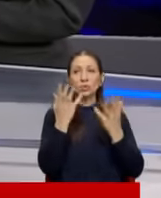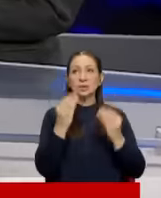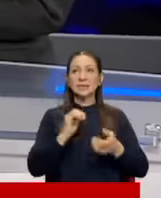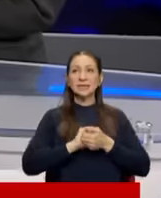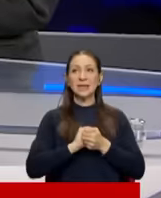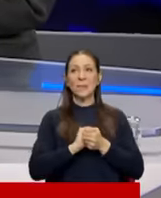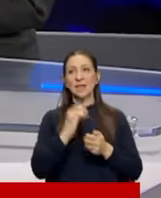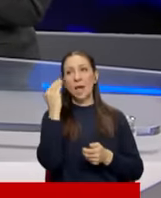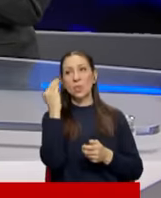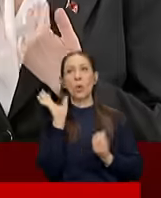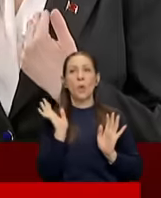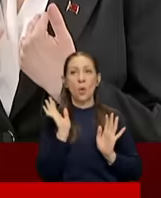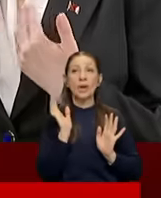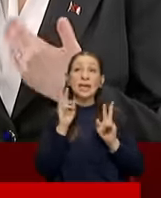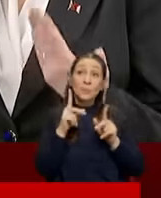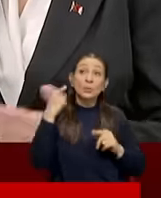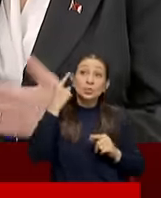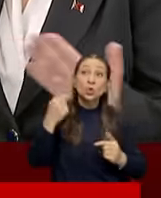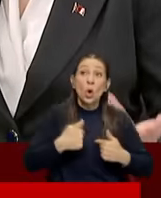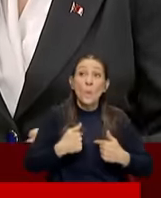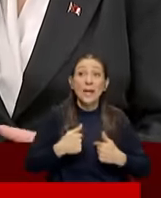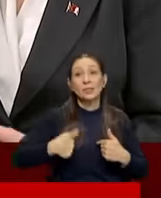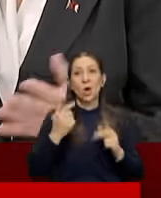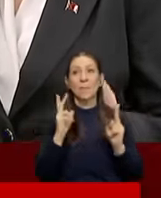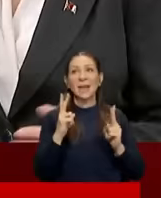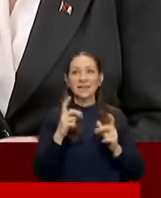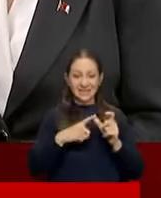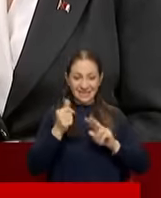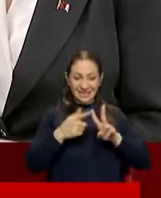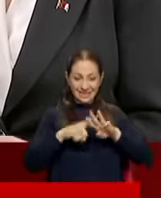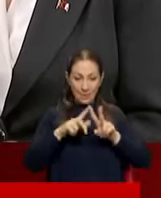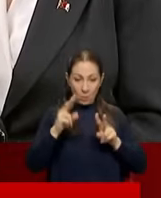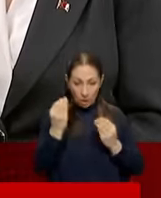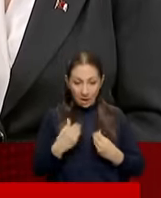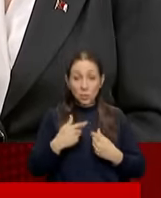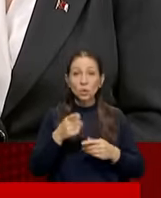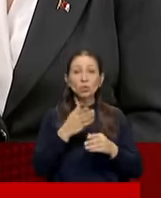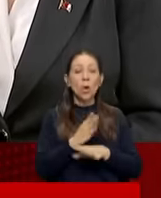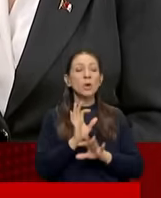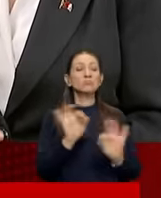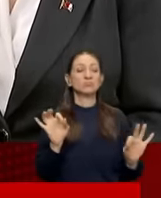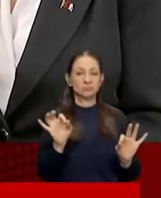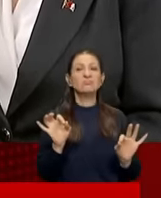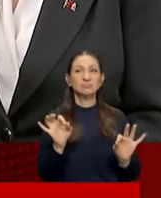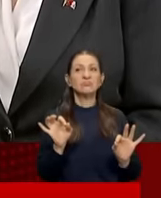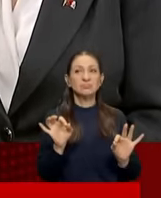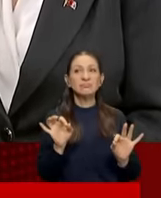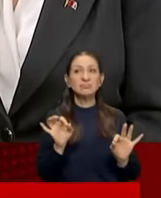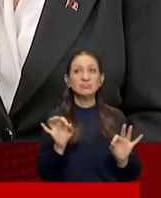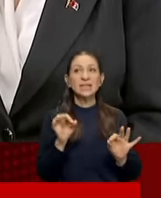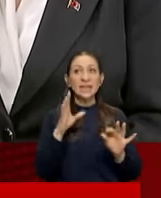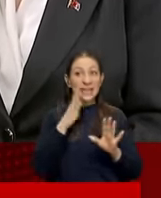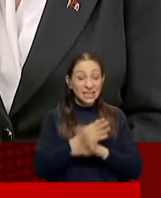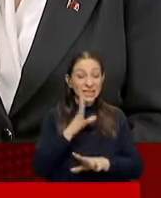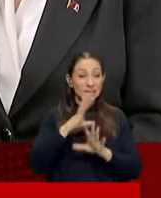Samimiyeti anlayabiliyor e diye düşünüyorum ben normal hayatımda Sinem olarak Onun da doğrulamasını yapmış olduk gerçekten hanii Eee